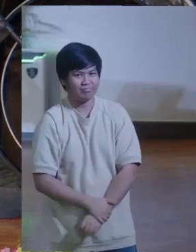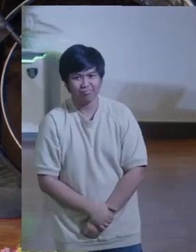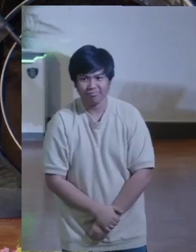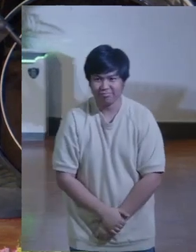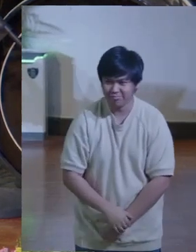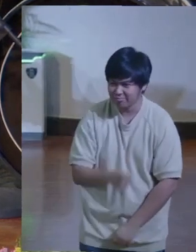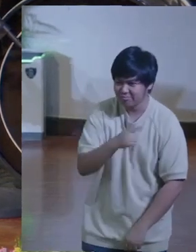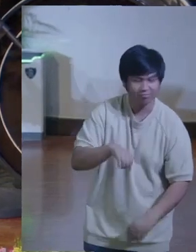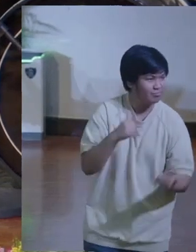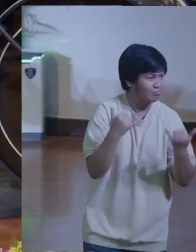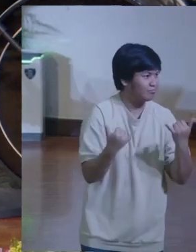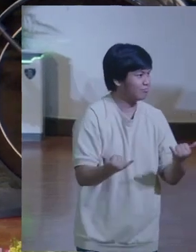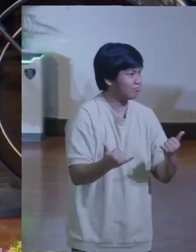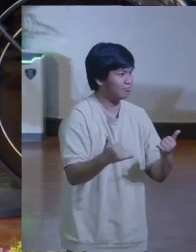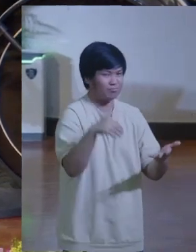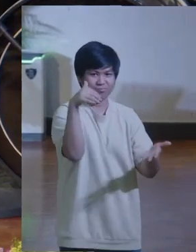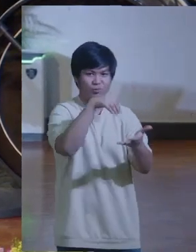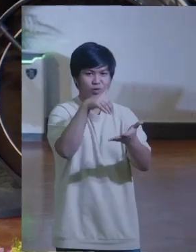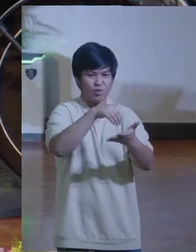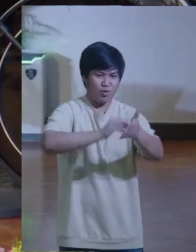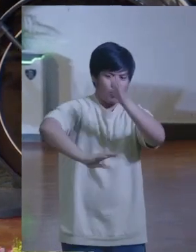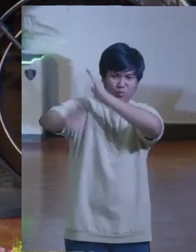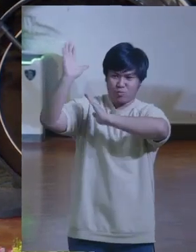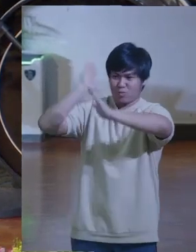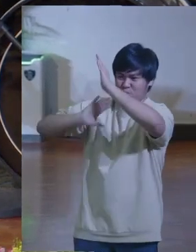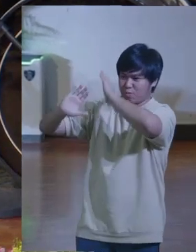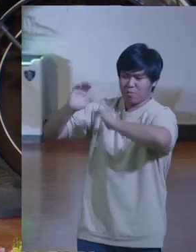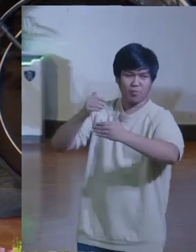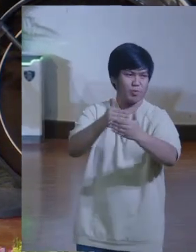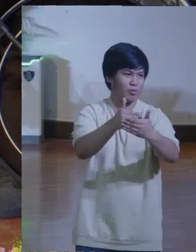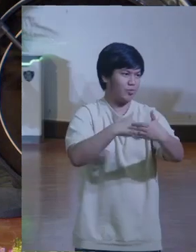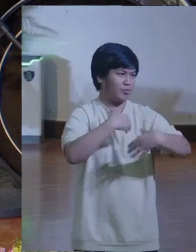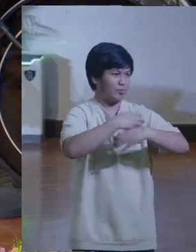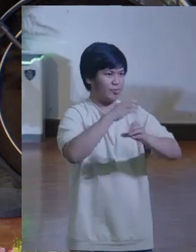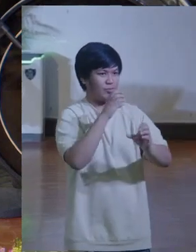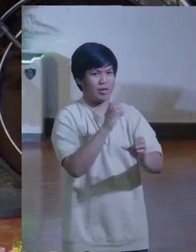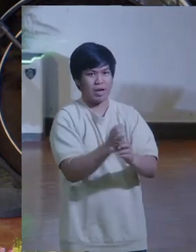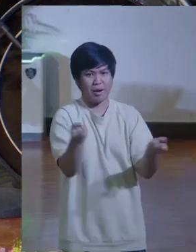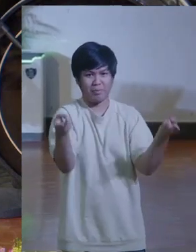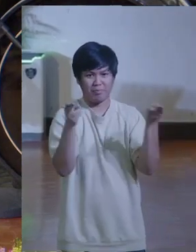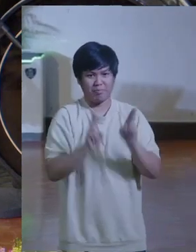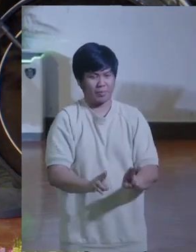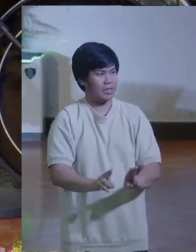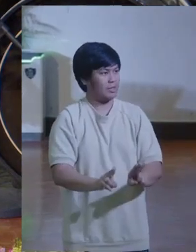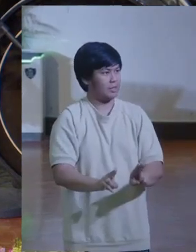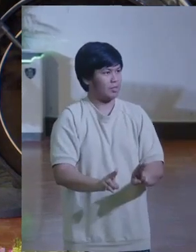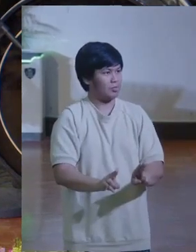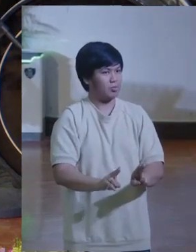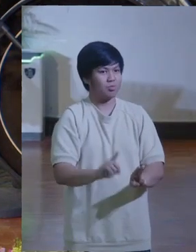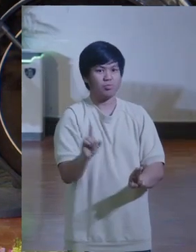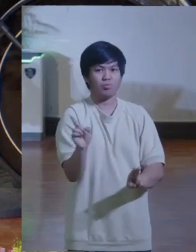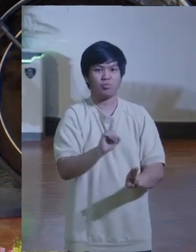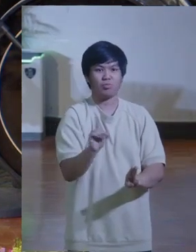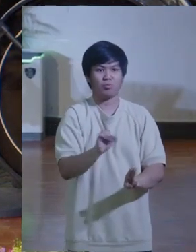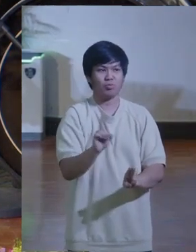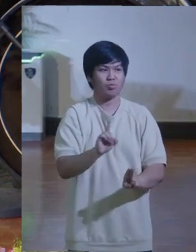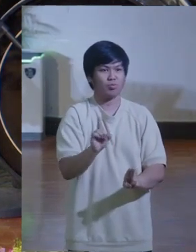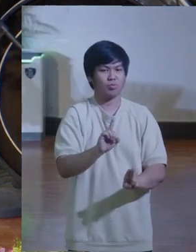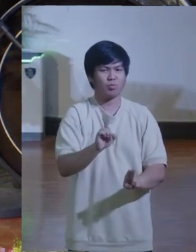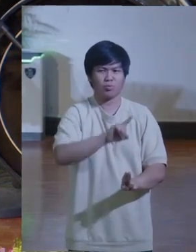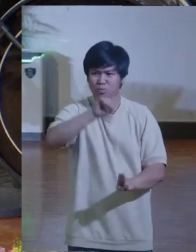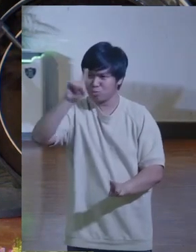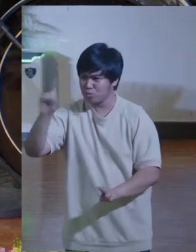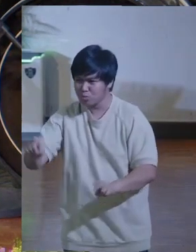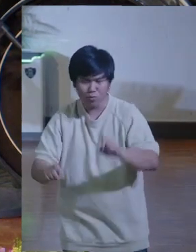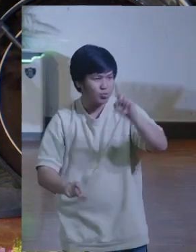Mga kapatid, mula pa sa ugat ng kasaysayan, ang pinakamatimbang na katanungan